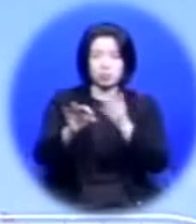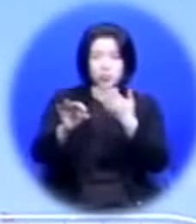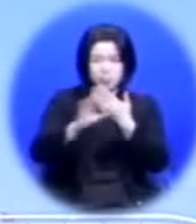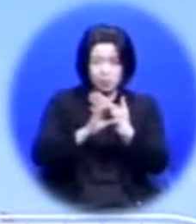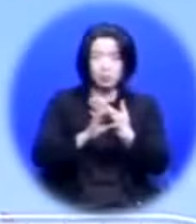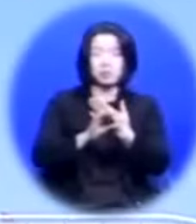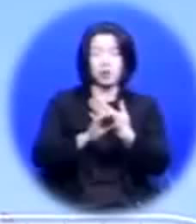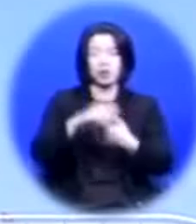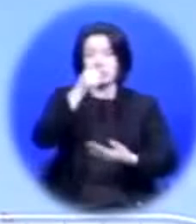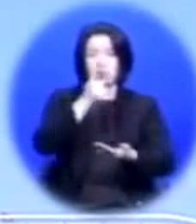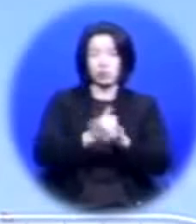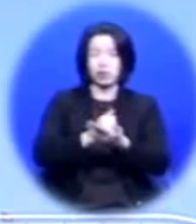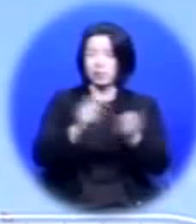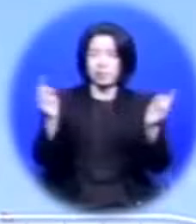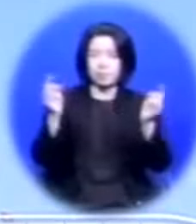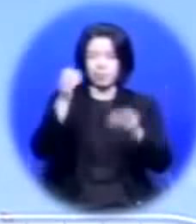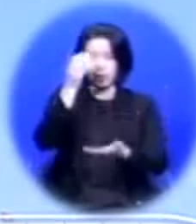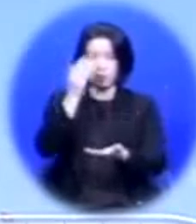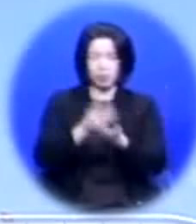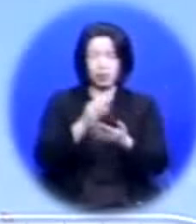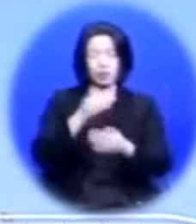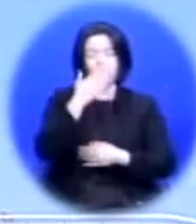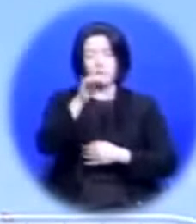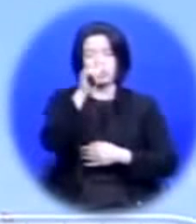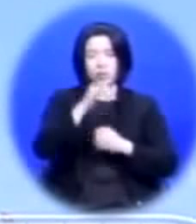돼이 생각의 변화가이